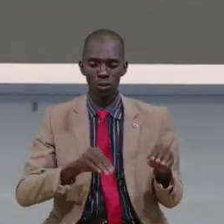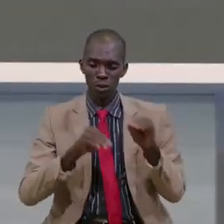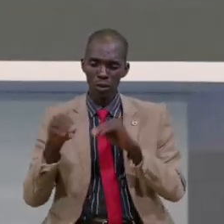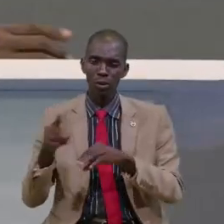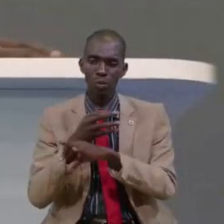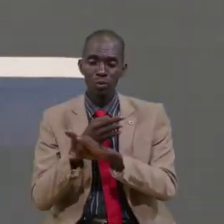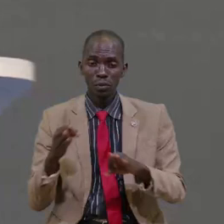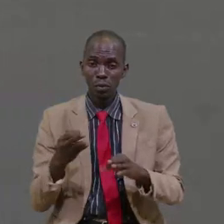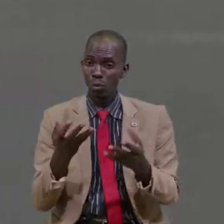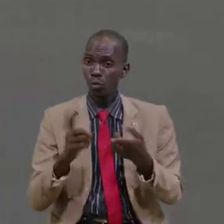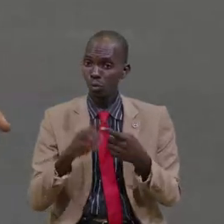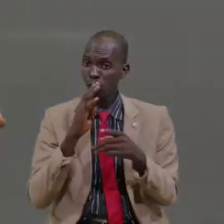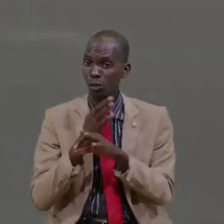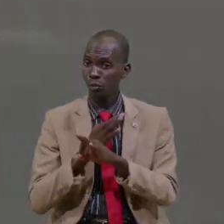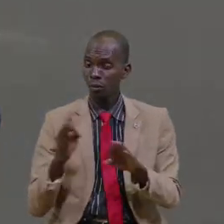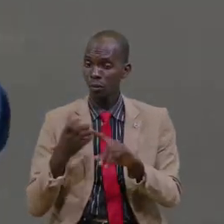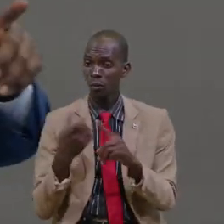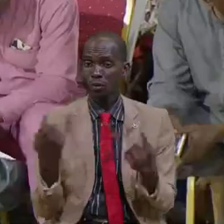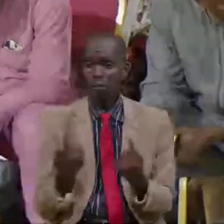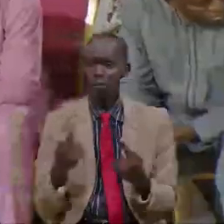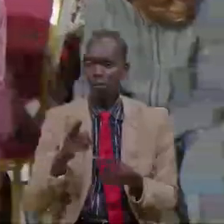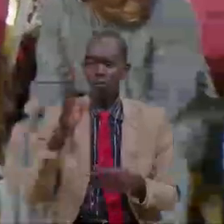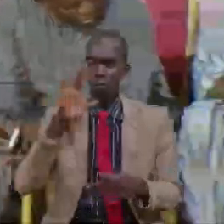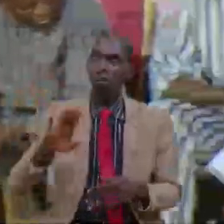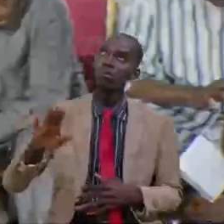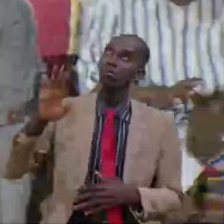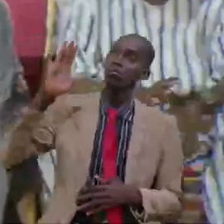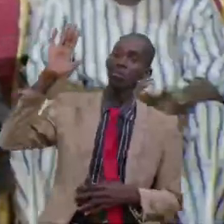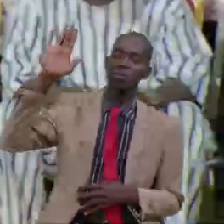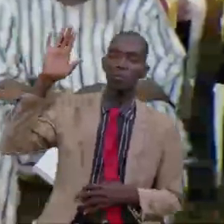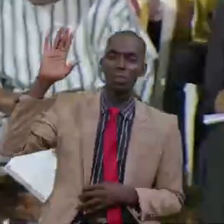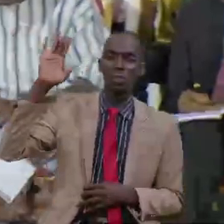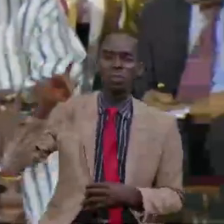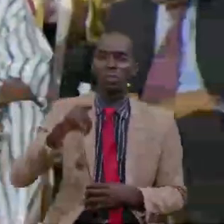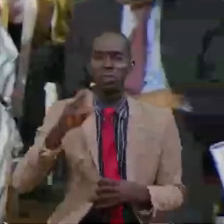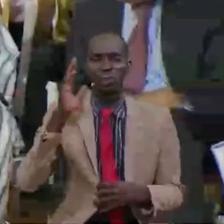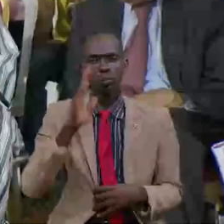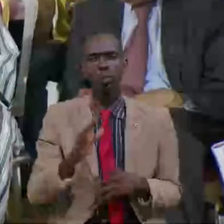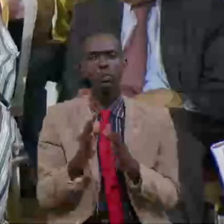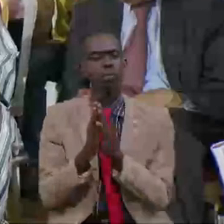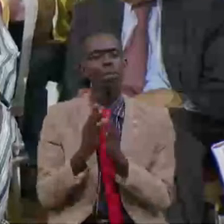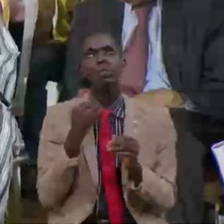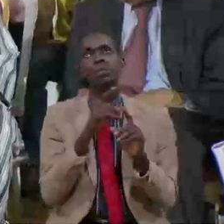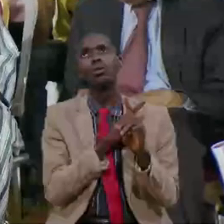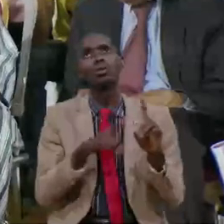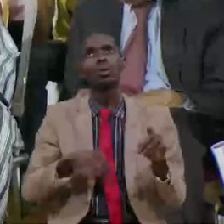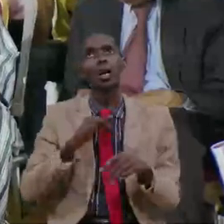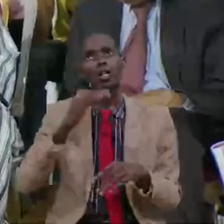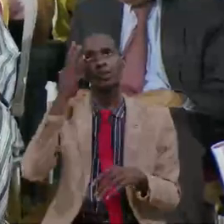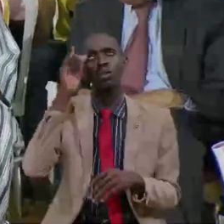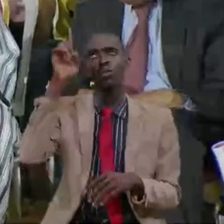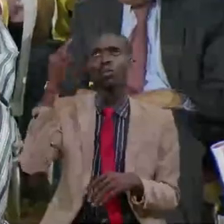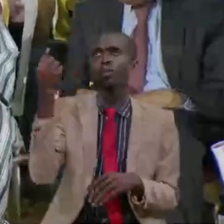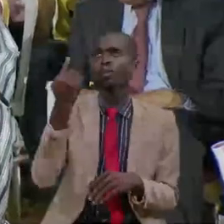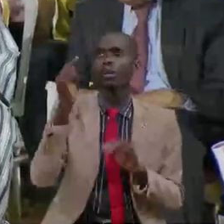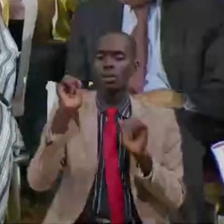t'affranchir. Lève simplement la main. Et tu dis au Seigneur, je sais que tu es le seul qui peut m'affranchir